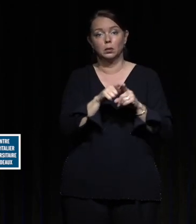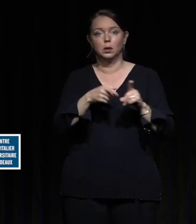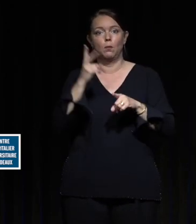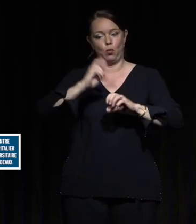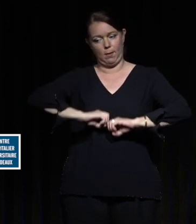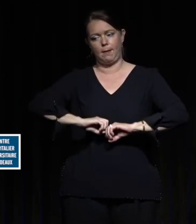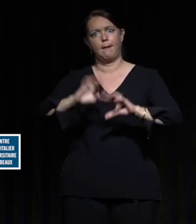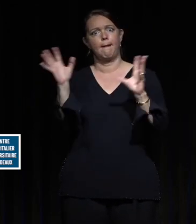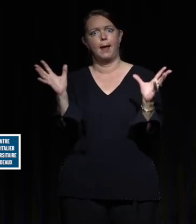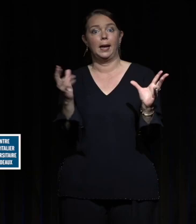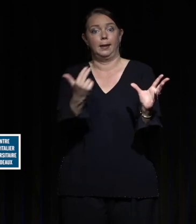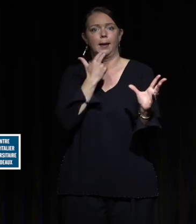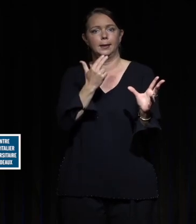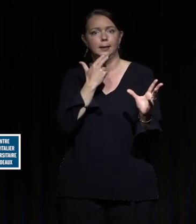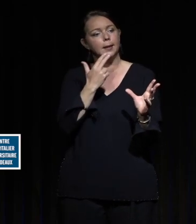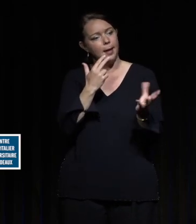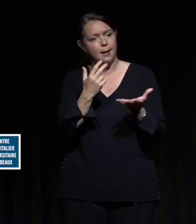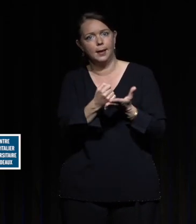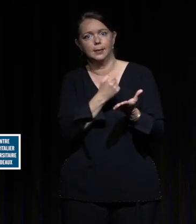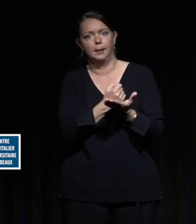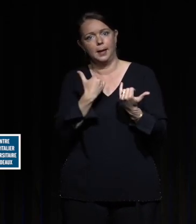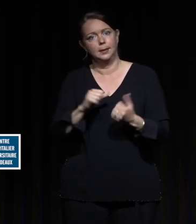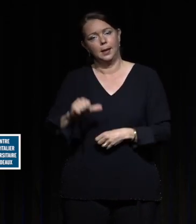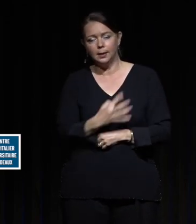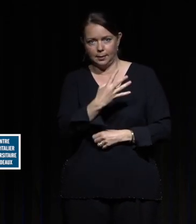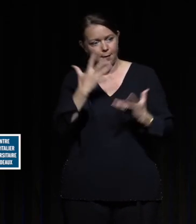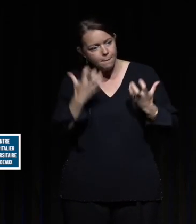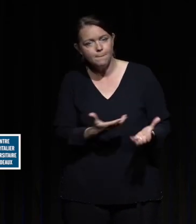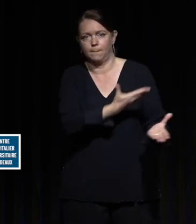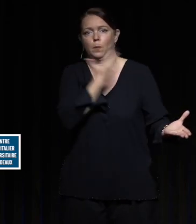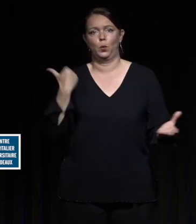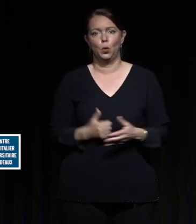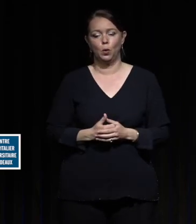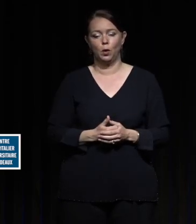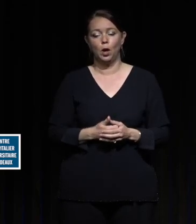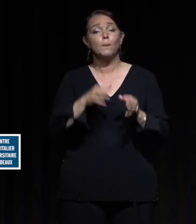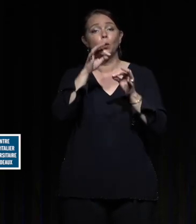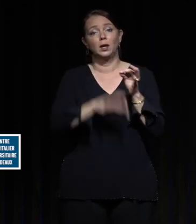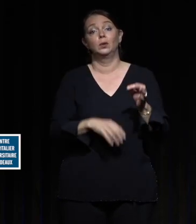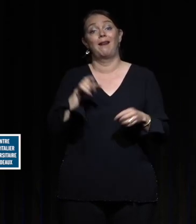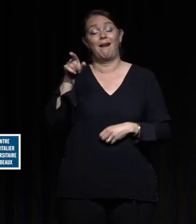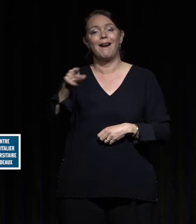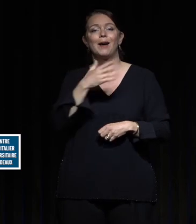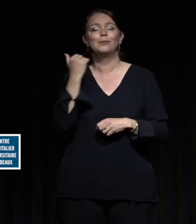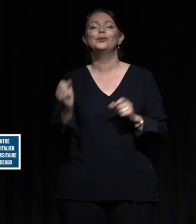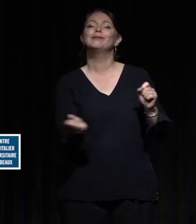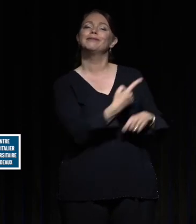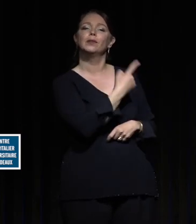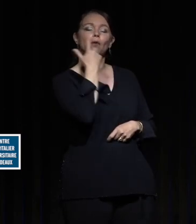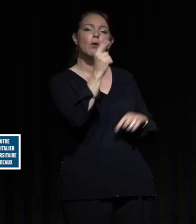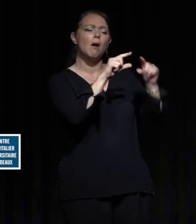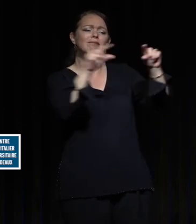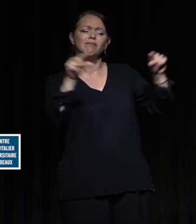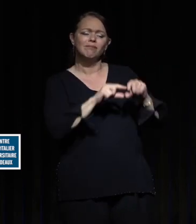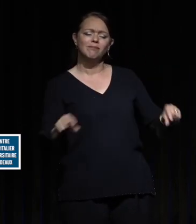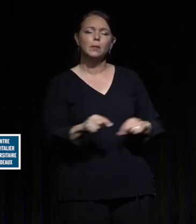lisibilité et de la qualité des examens en Aquitaine, pour aboutir un peu à ce genre de diagramme qu'a beaucoup présenté le professeur